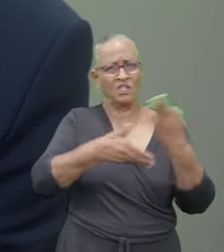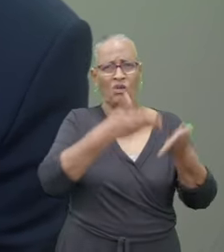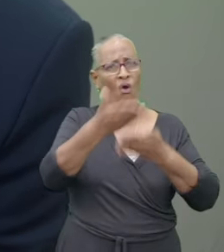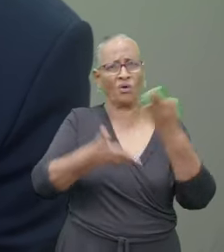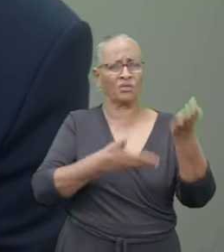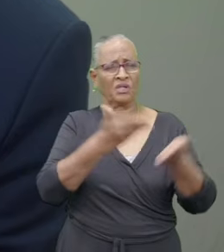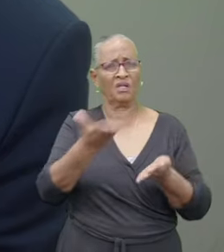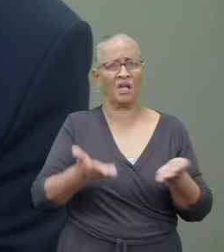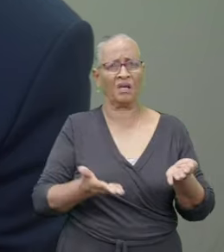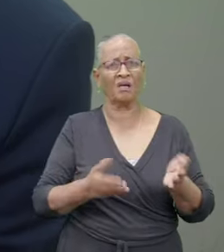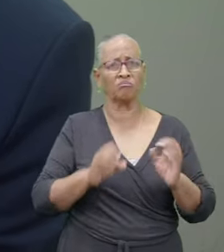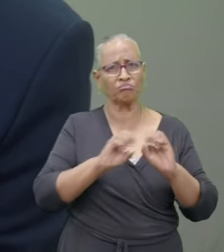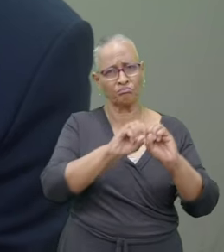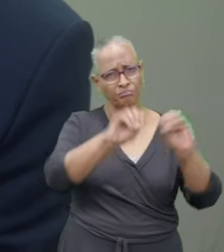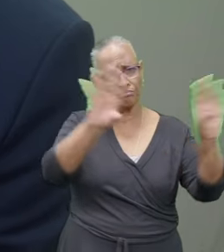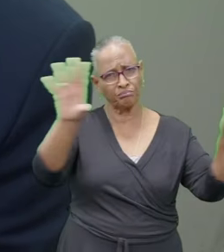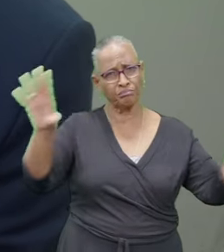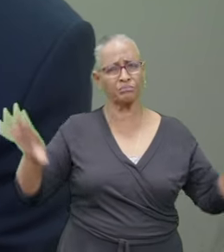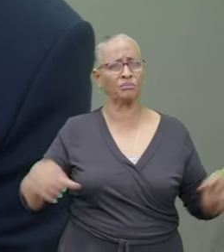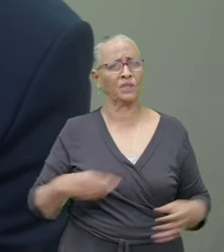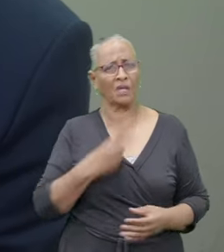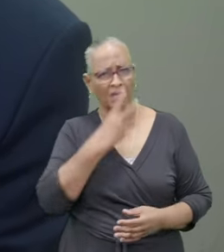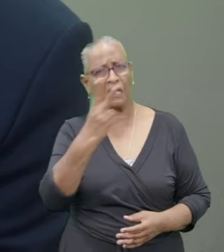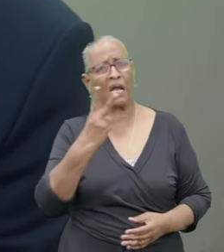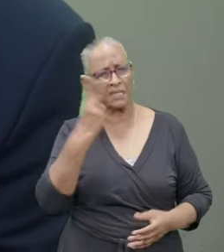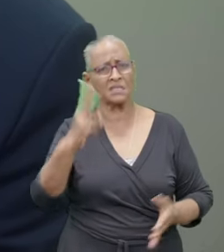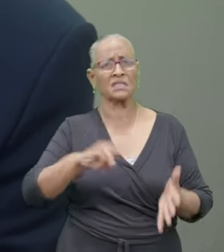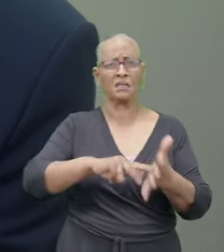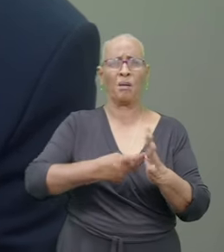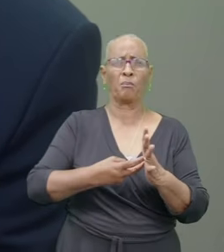genoeg publicaties geweest, ingezonde artikelen van politici